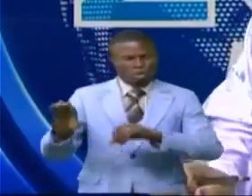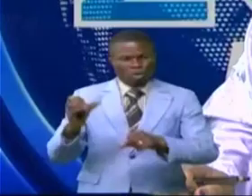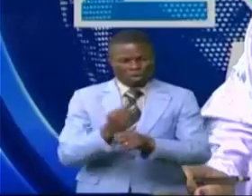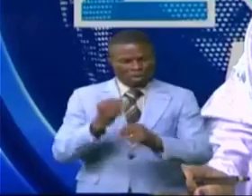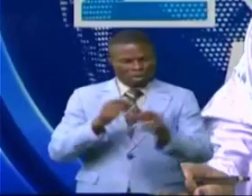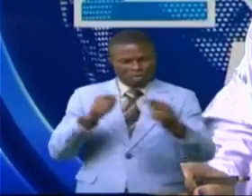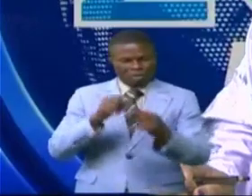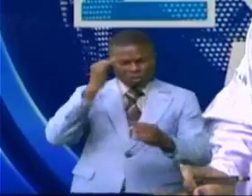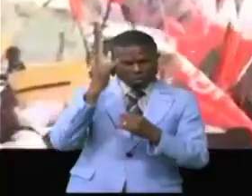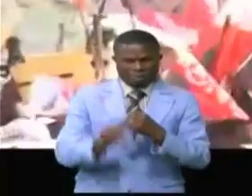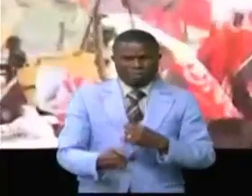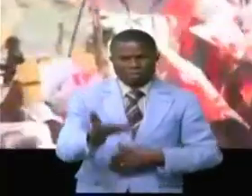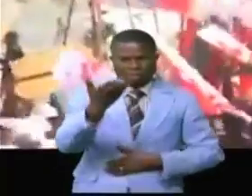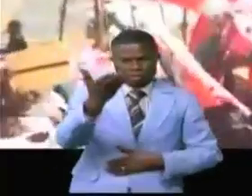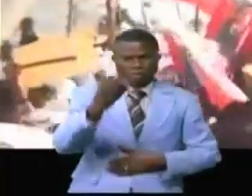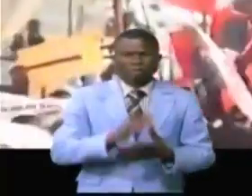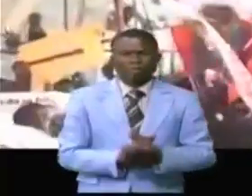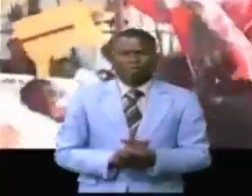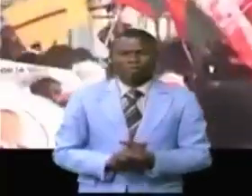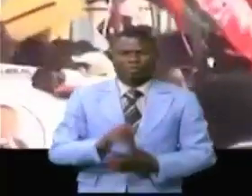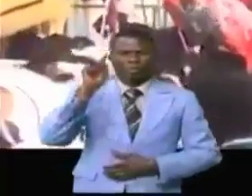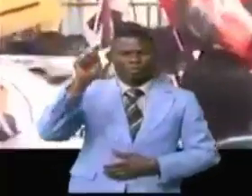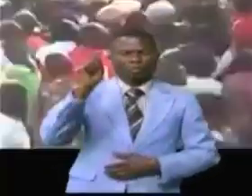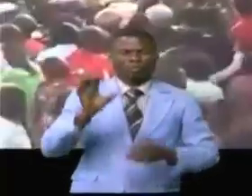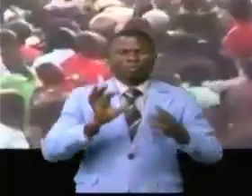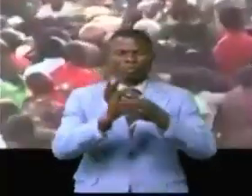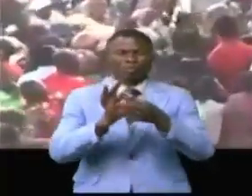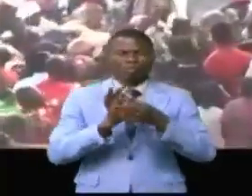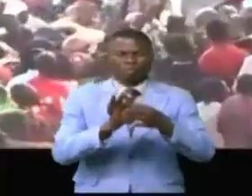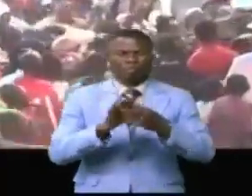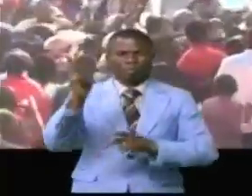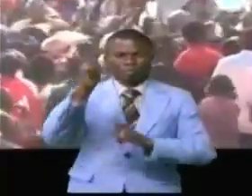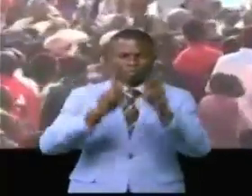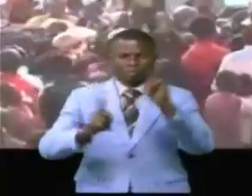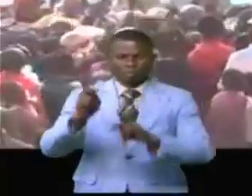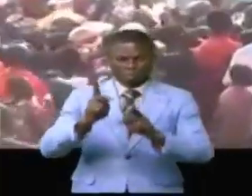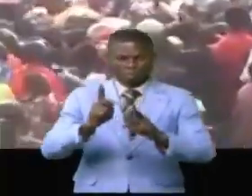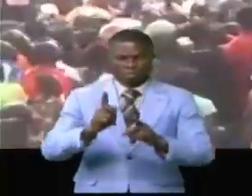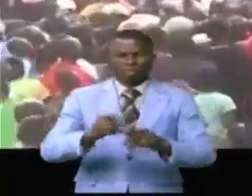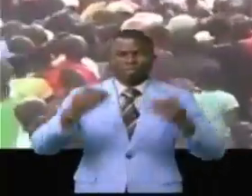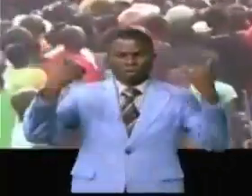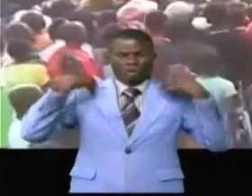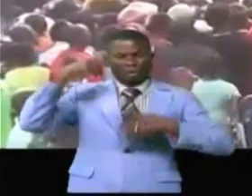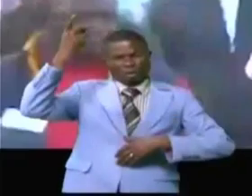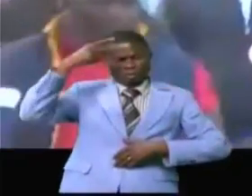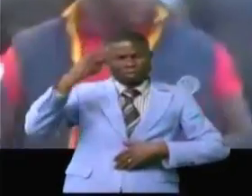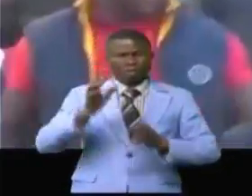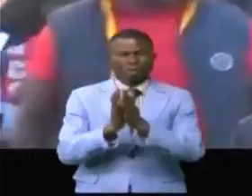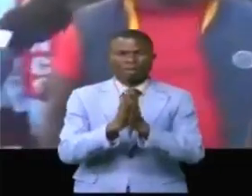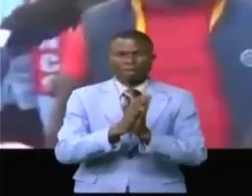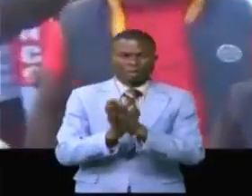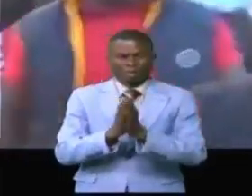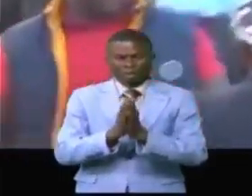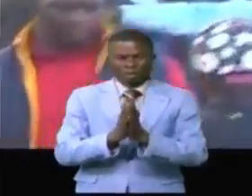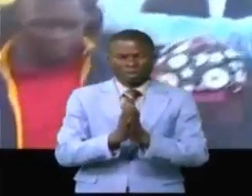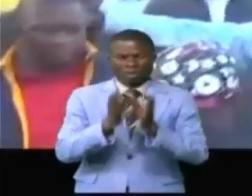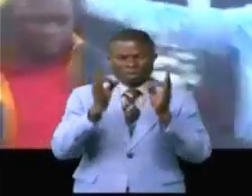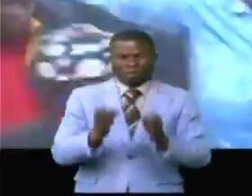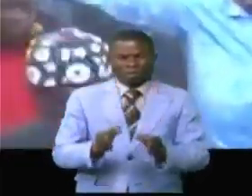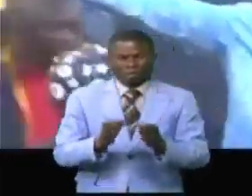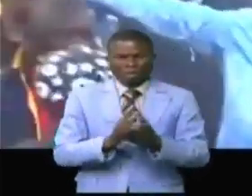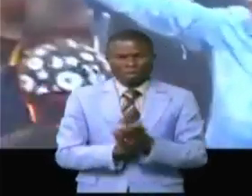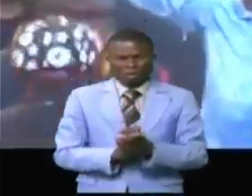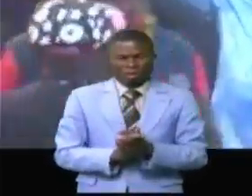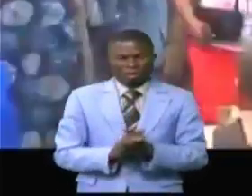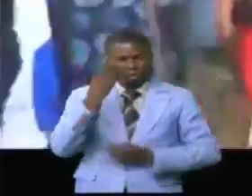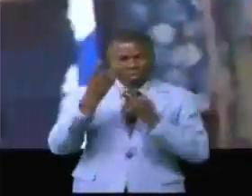Nimbalaka. La rue humaine témoigne l'attachement de ce peuple à son leader politique, Vital Kamerhe. Bien que surpris par sa